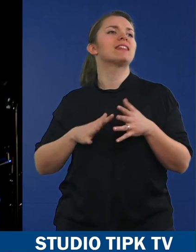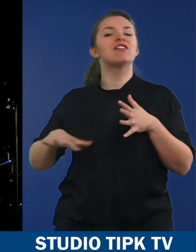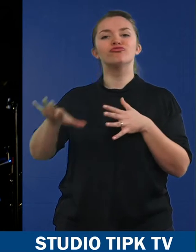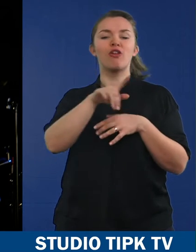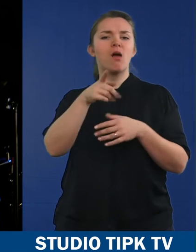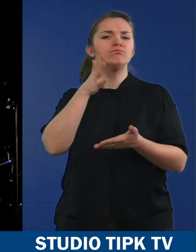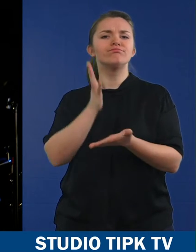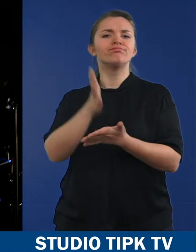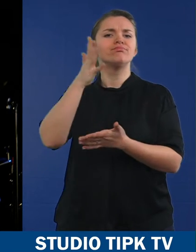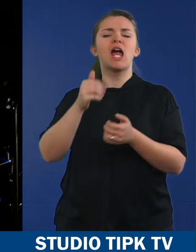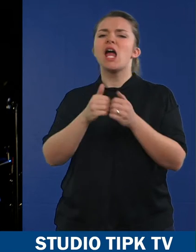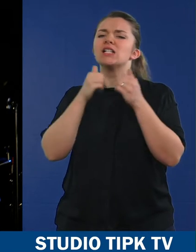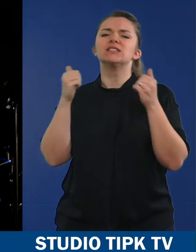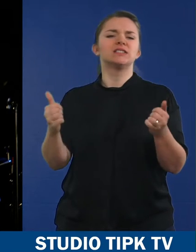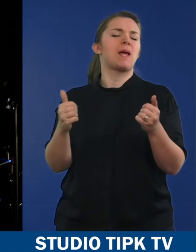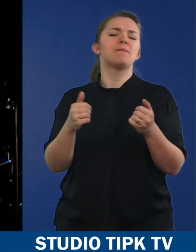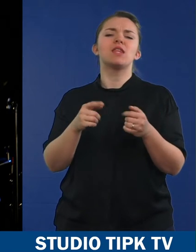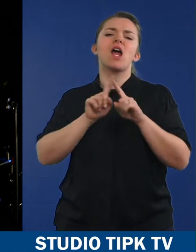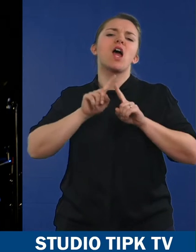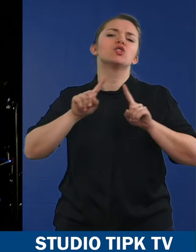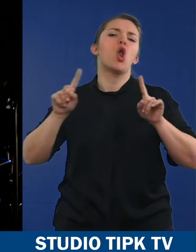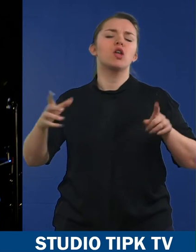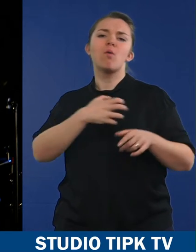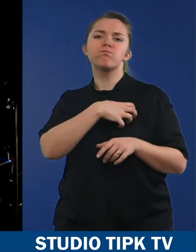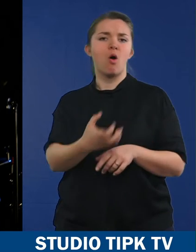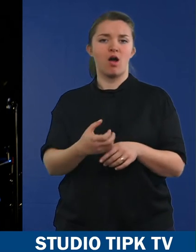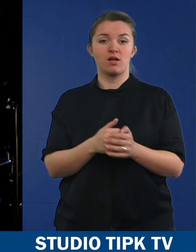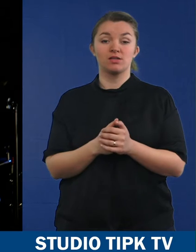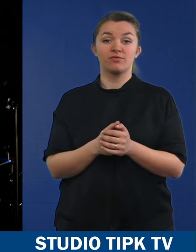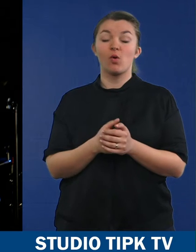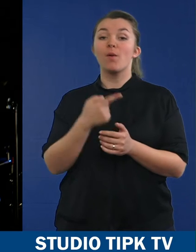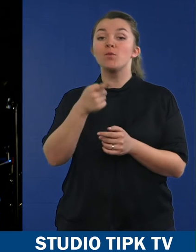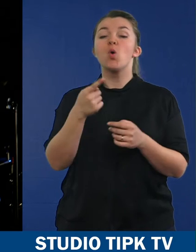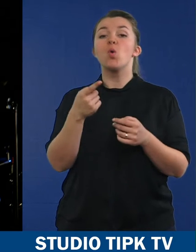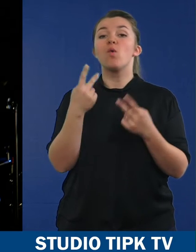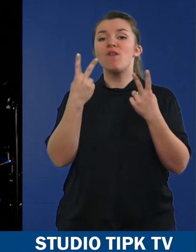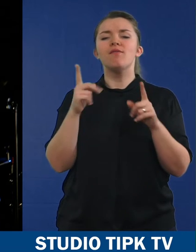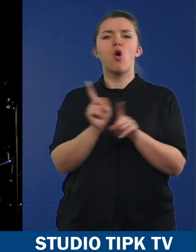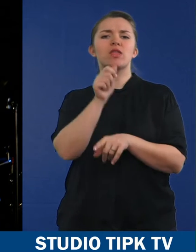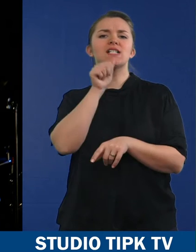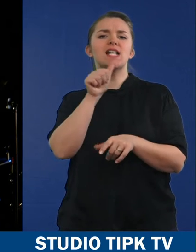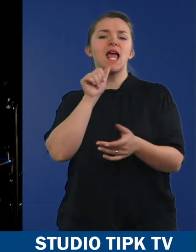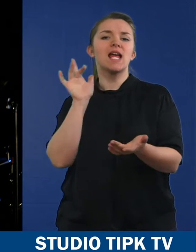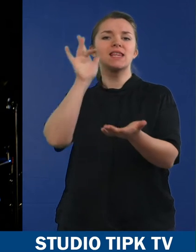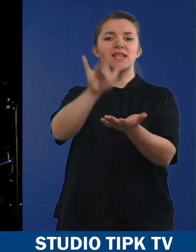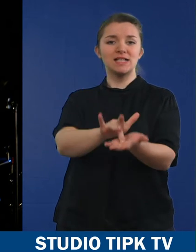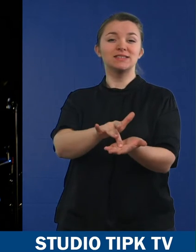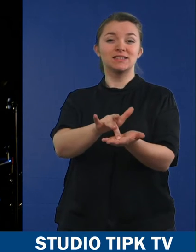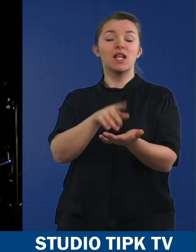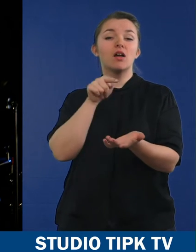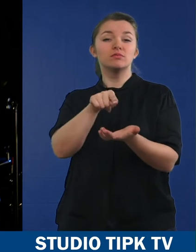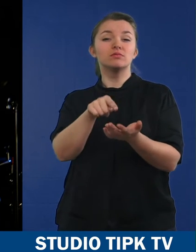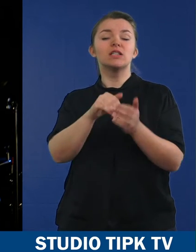se odlikuje po izjemni raznolikosti in bogatstvu. Uveljavlja se kot zelena destinacija,